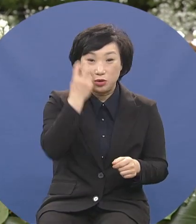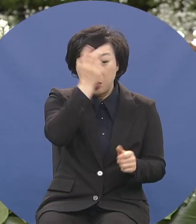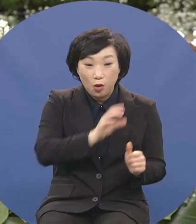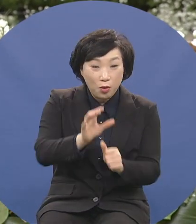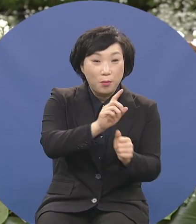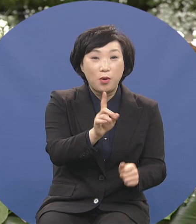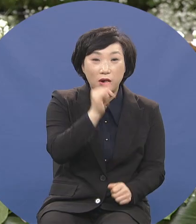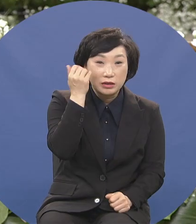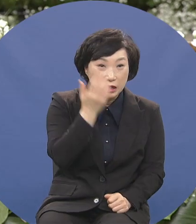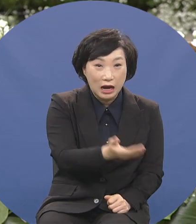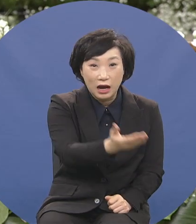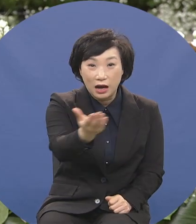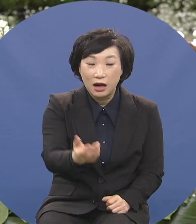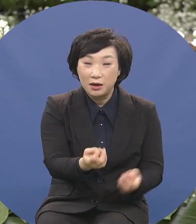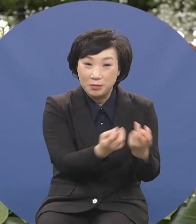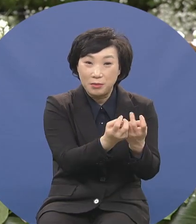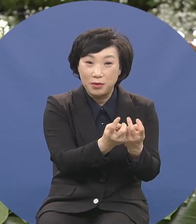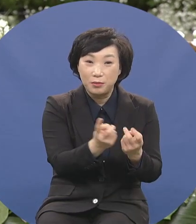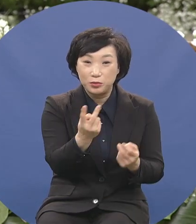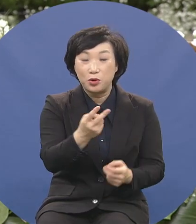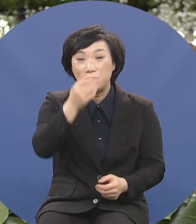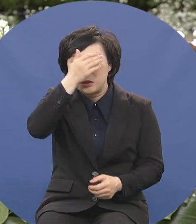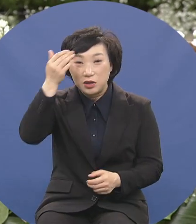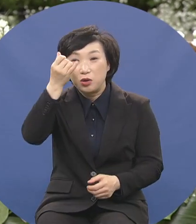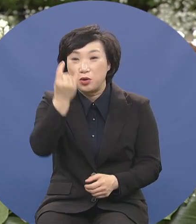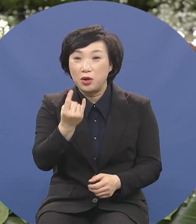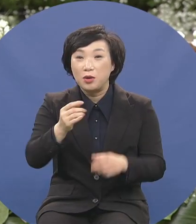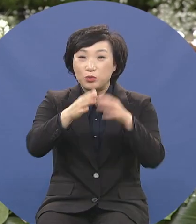그리고 청년의 부장,